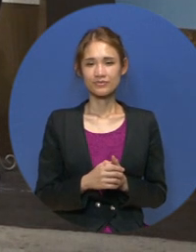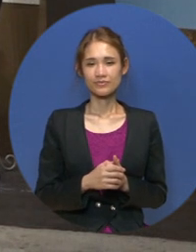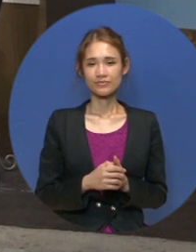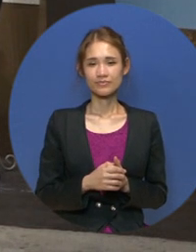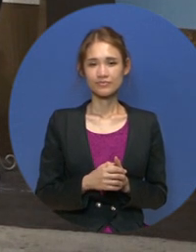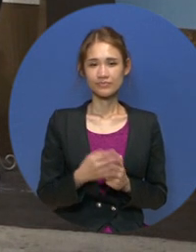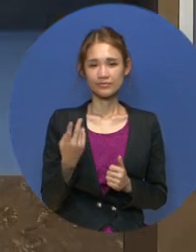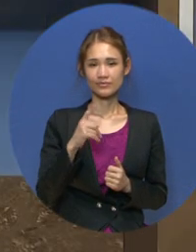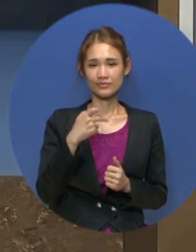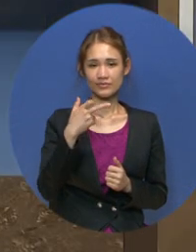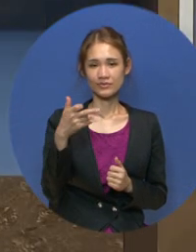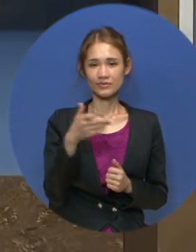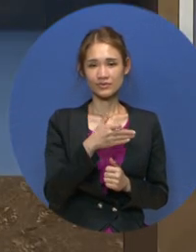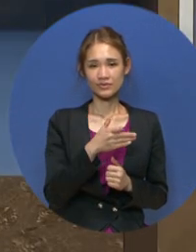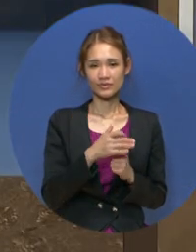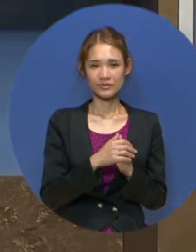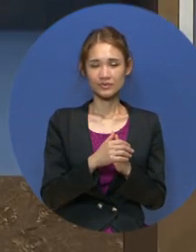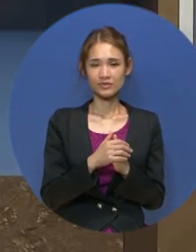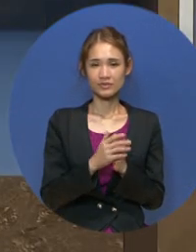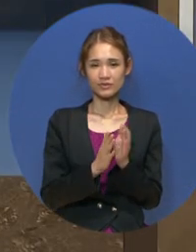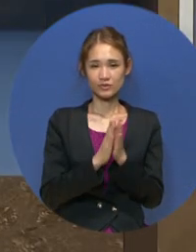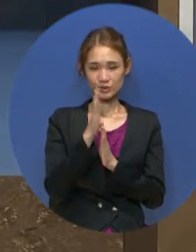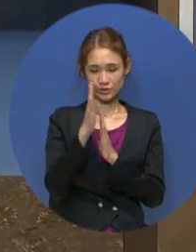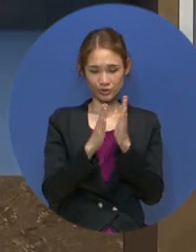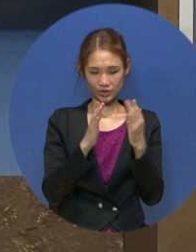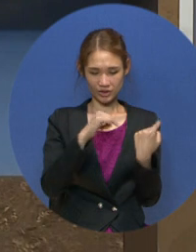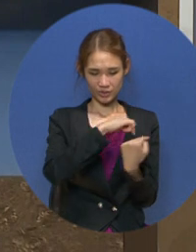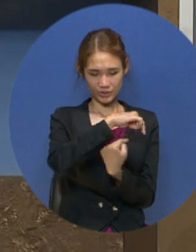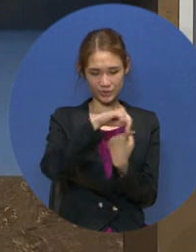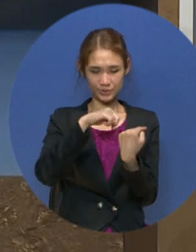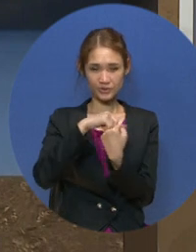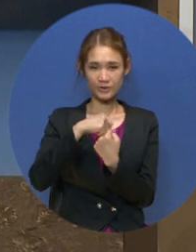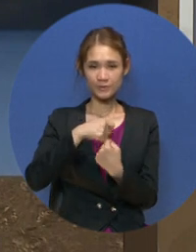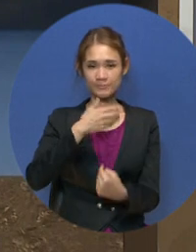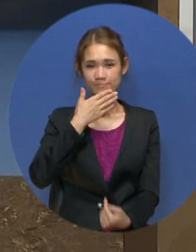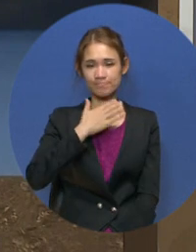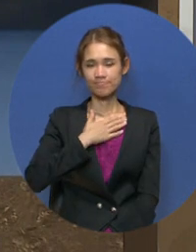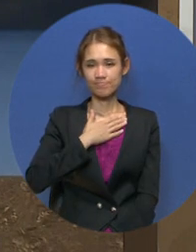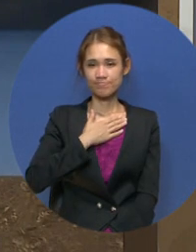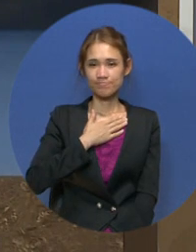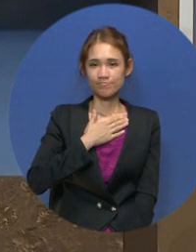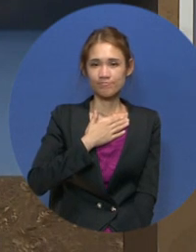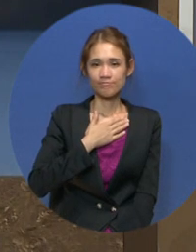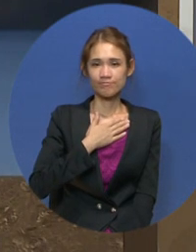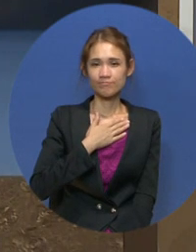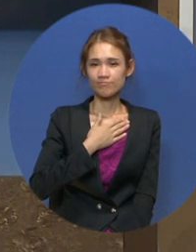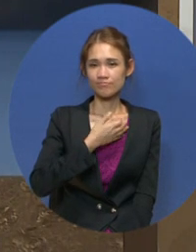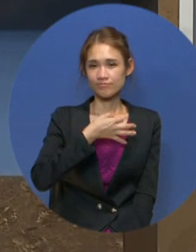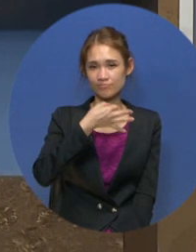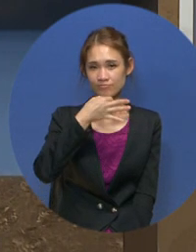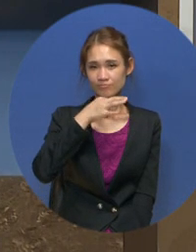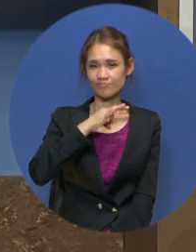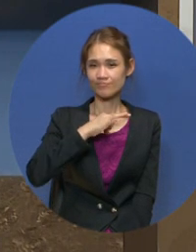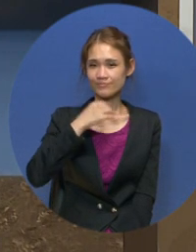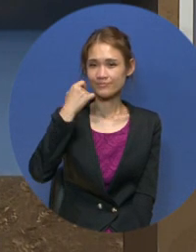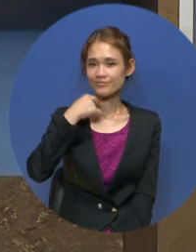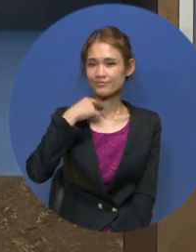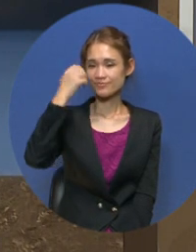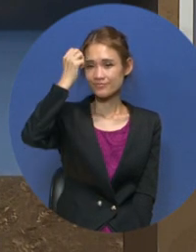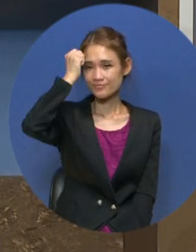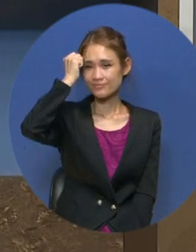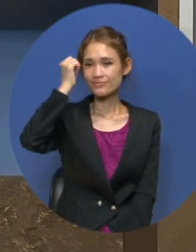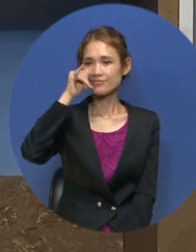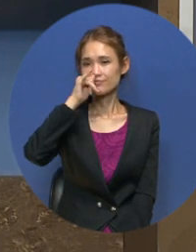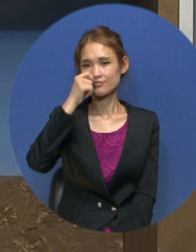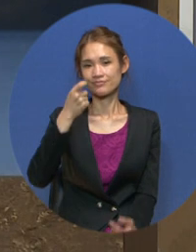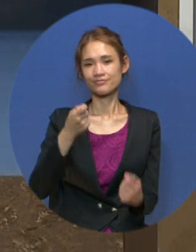그리고 이제 2017년부터 이렇게 해오시면서 숲스토리를 네. 영업해오시면서 좀 뿌듯했던 순간도 있으실